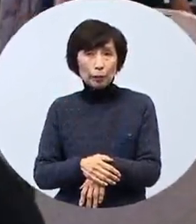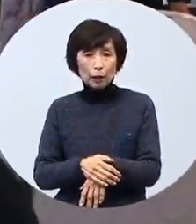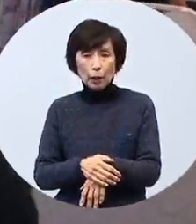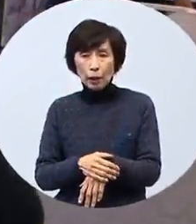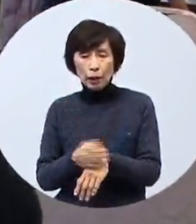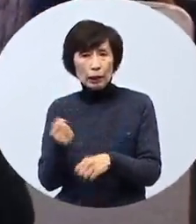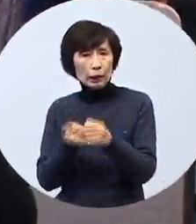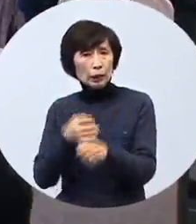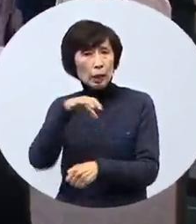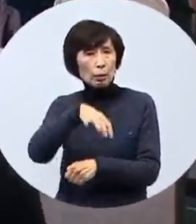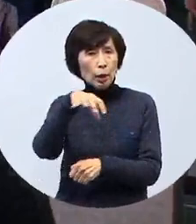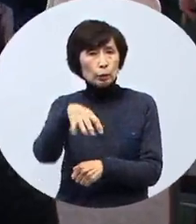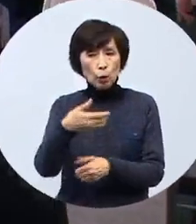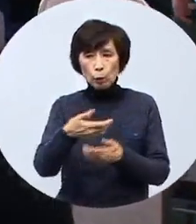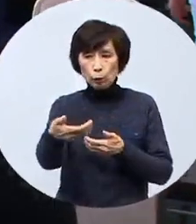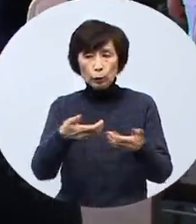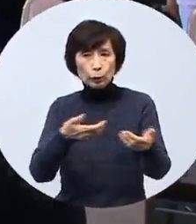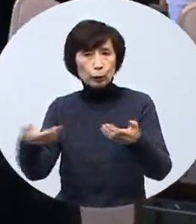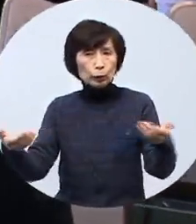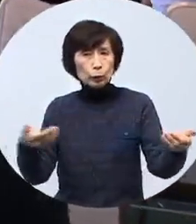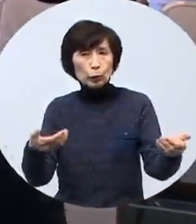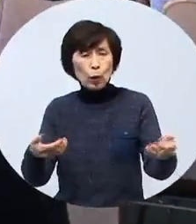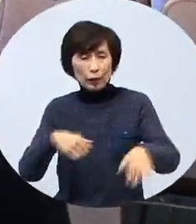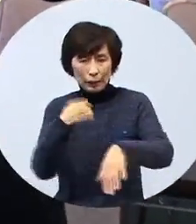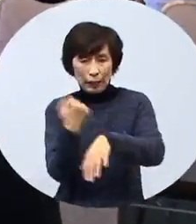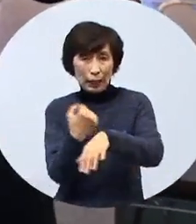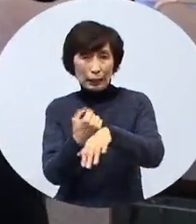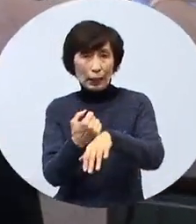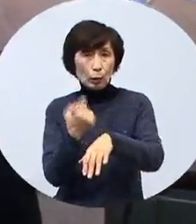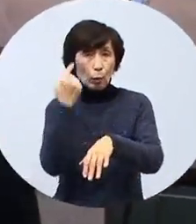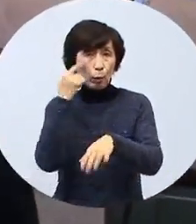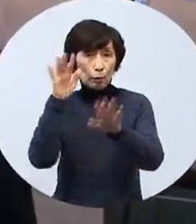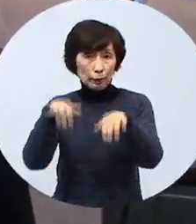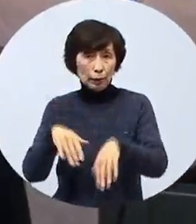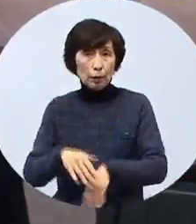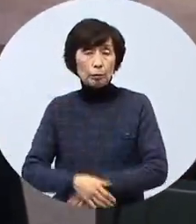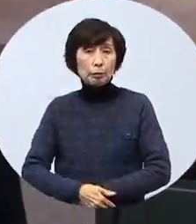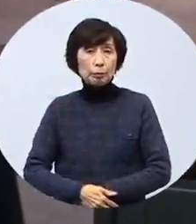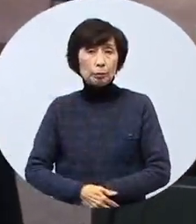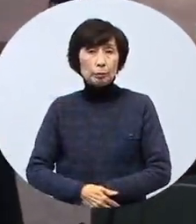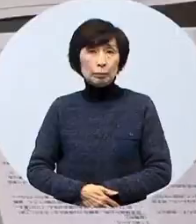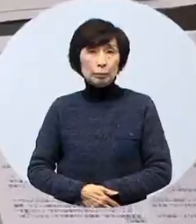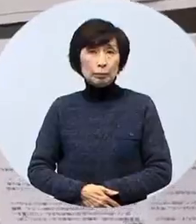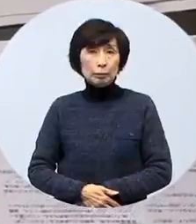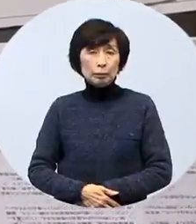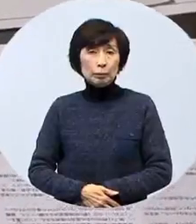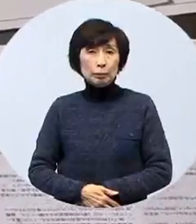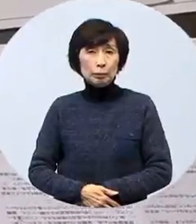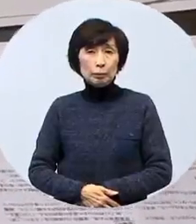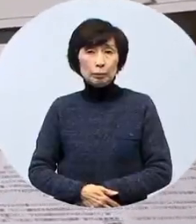避難所に割り振りしなきゃいけないってとっても大変だなと思いました。